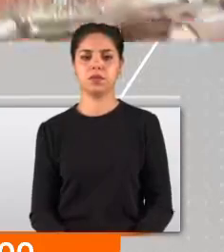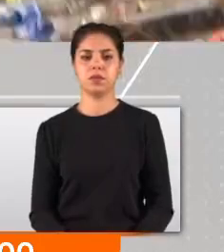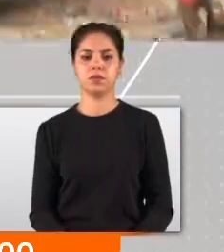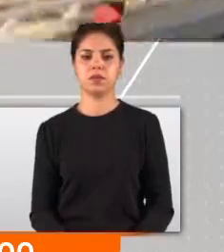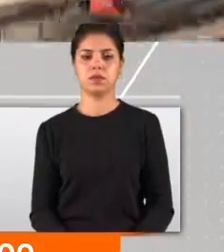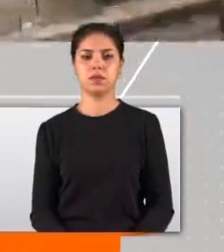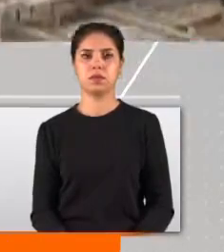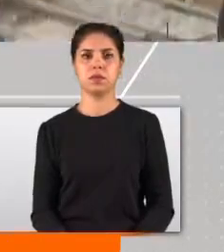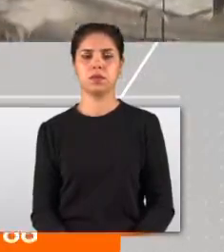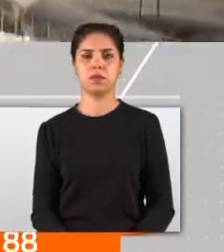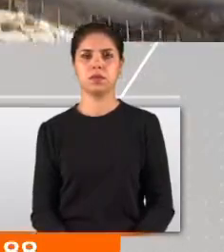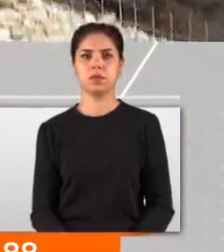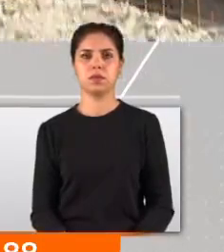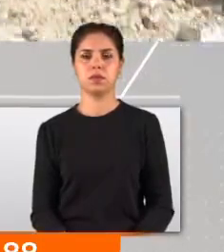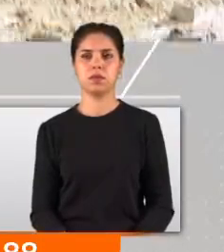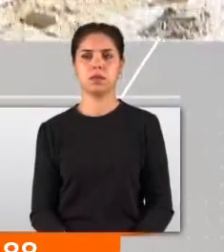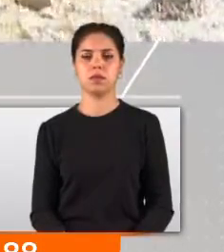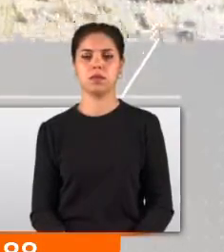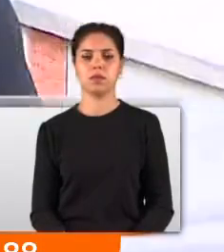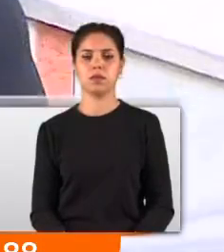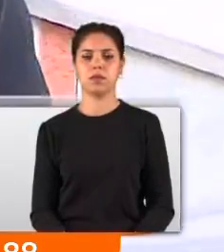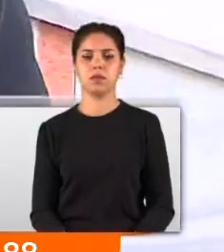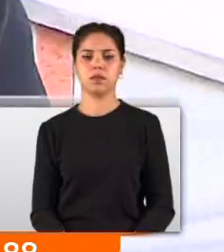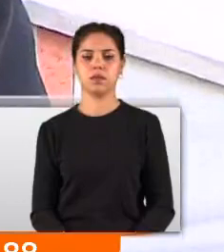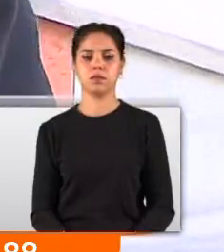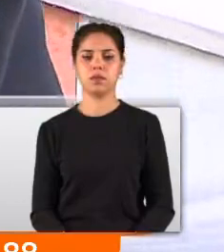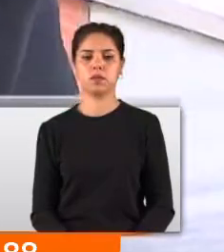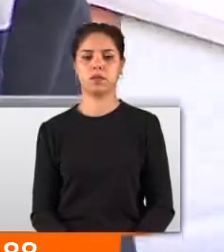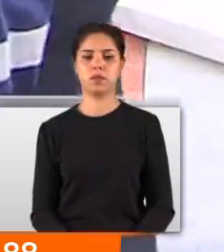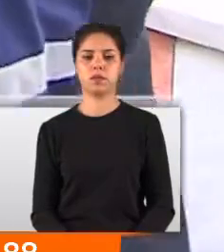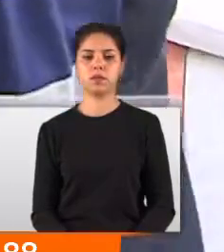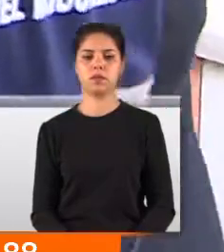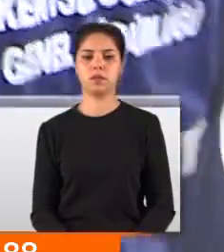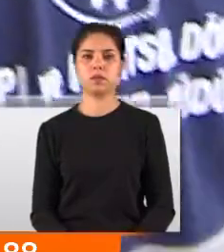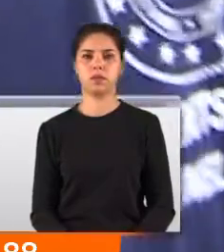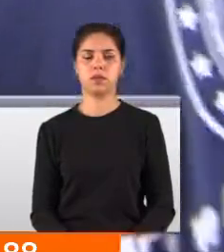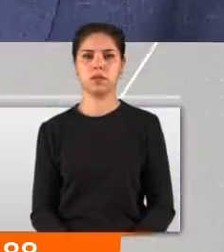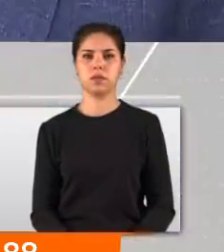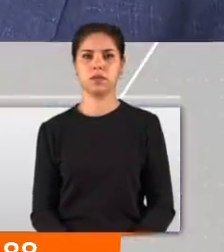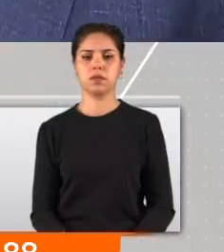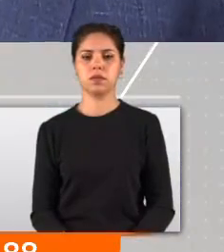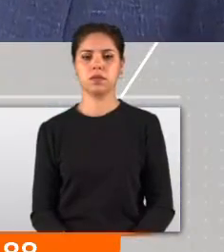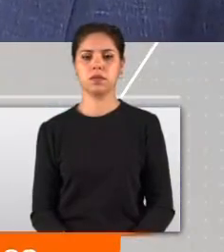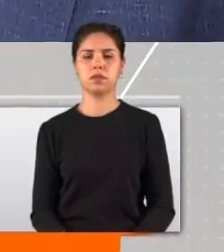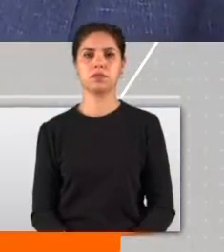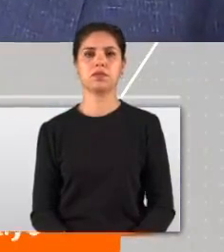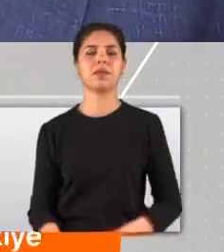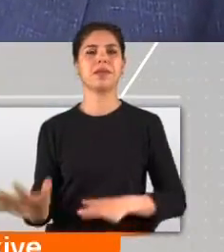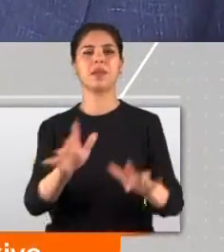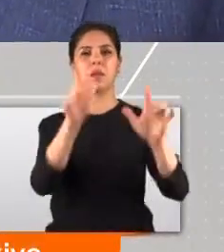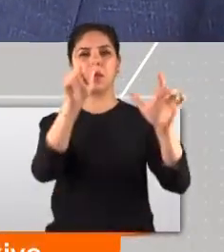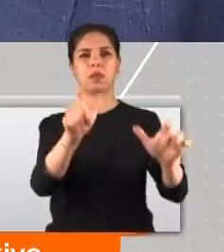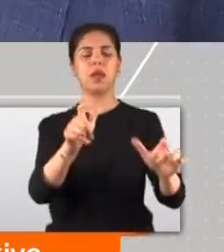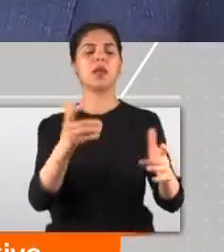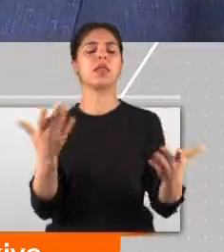de 45 sene oluyor yapılalı. Vallahi apartman nedirse ondanız yani. Nasıl afet bölgesini